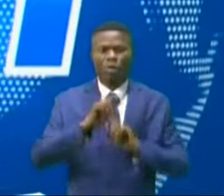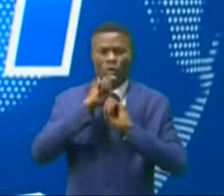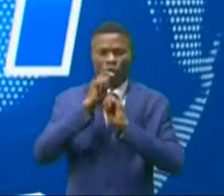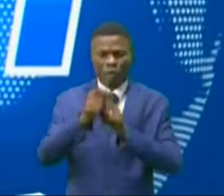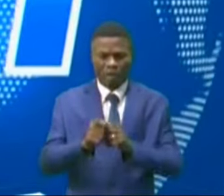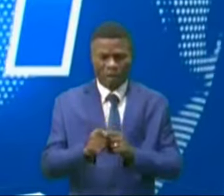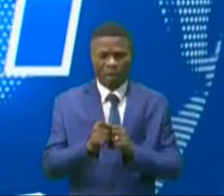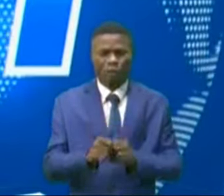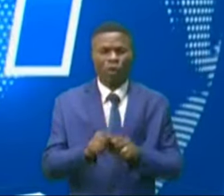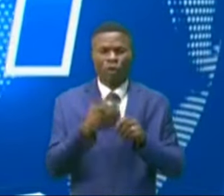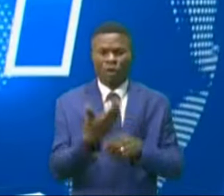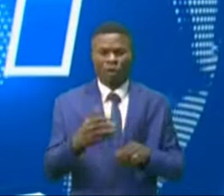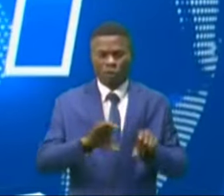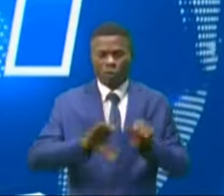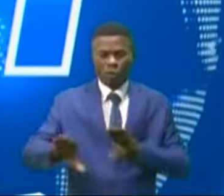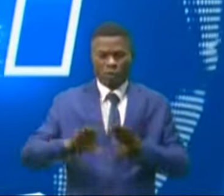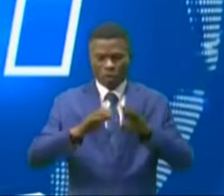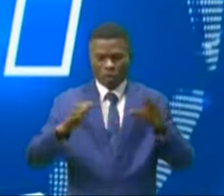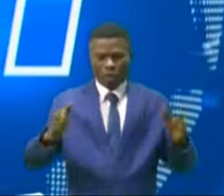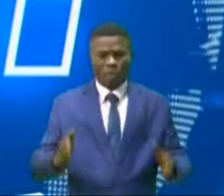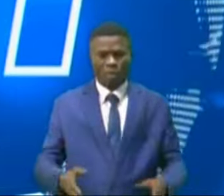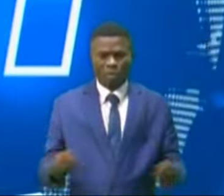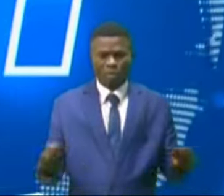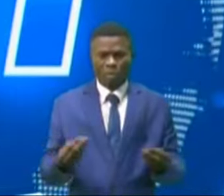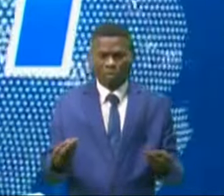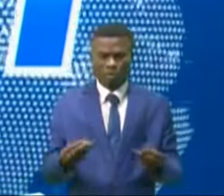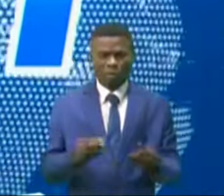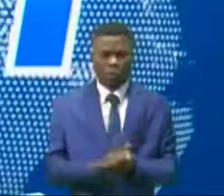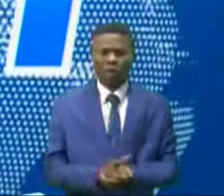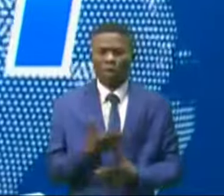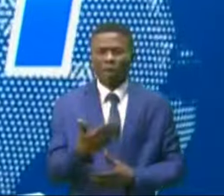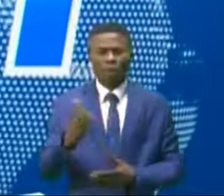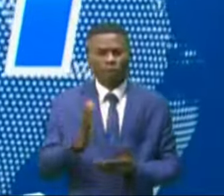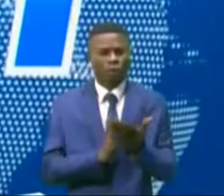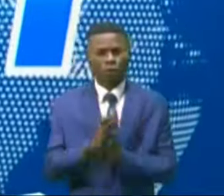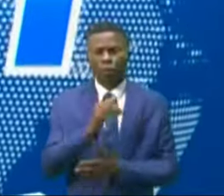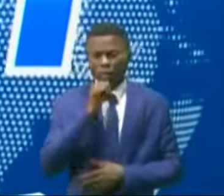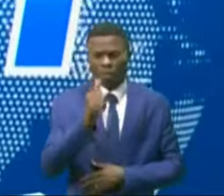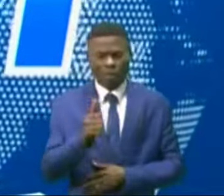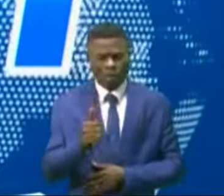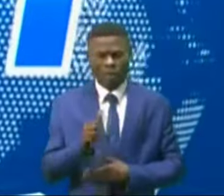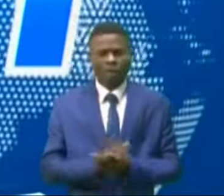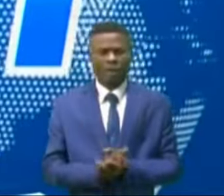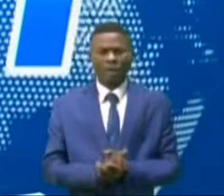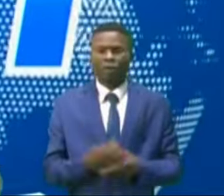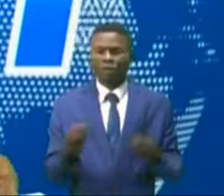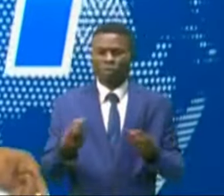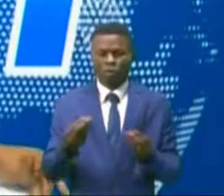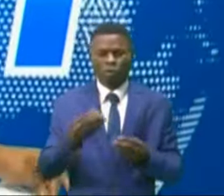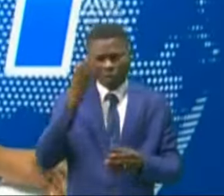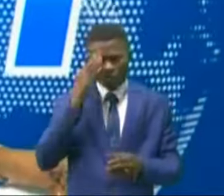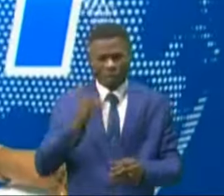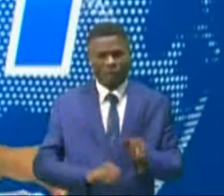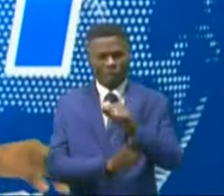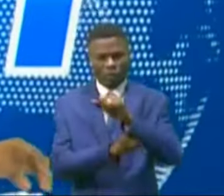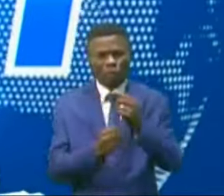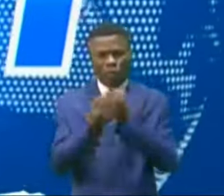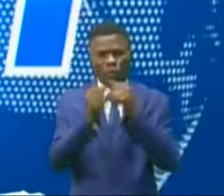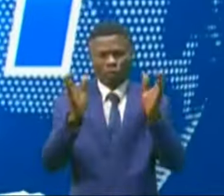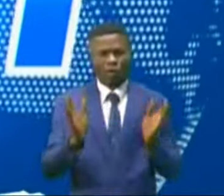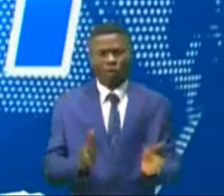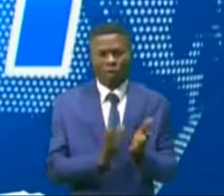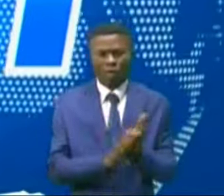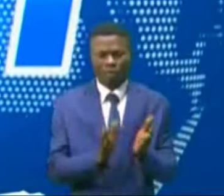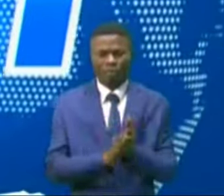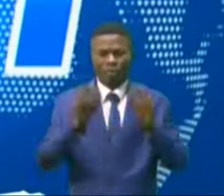du centre d'examen d'État à faute de conformité en la doutant de quelques bons. Voici tout pour le sommaire. Une